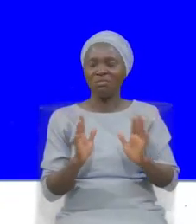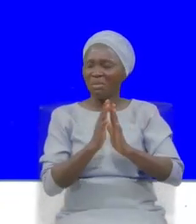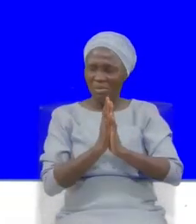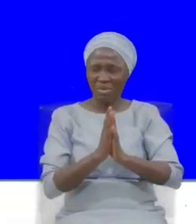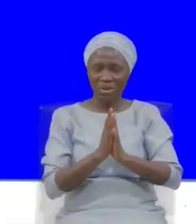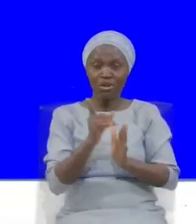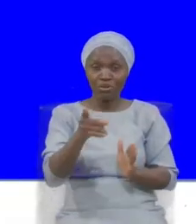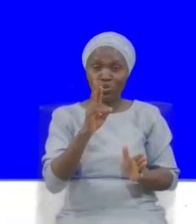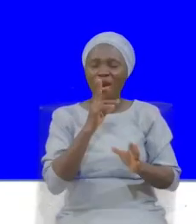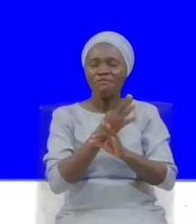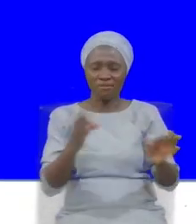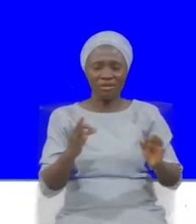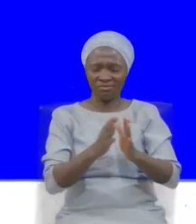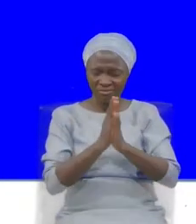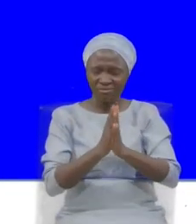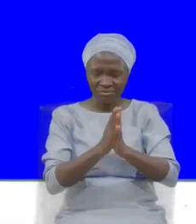Vous en êtes affranchi.